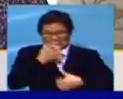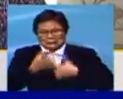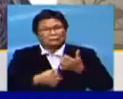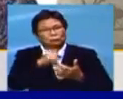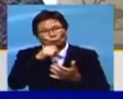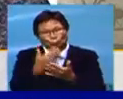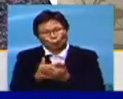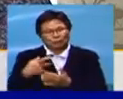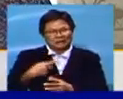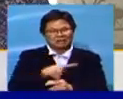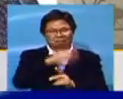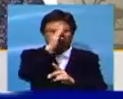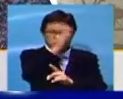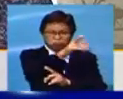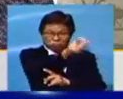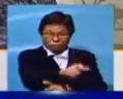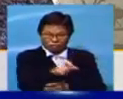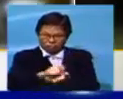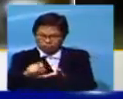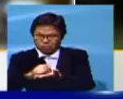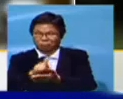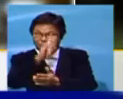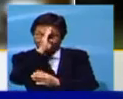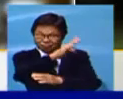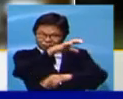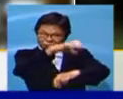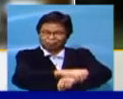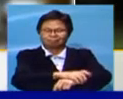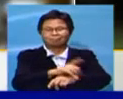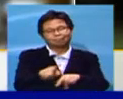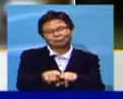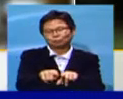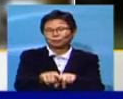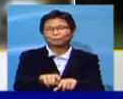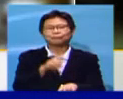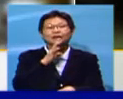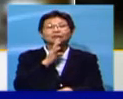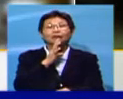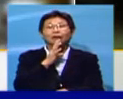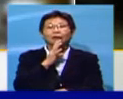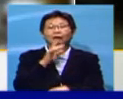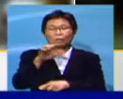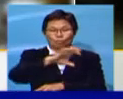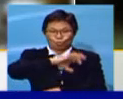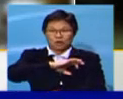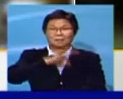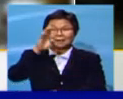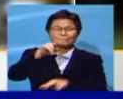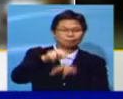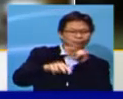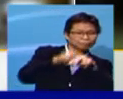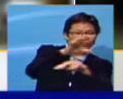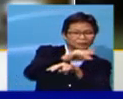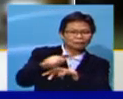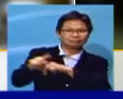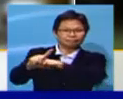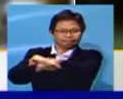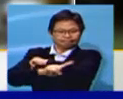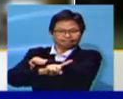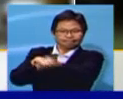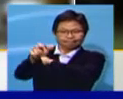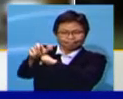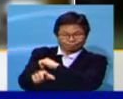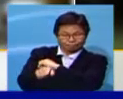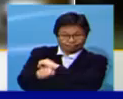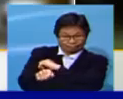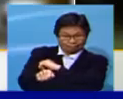tindakan terhadap orang yang menulis itu tegas beliau pihak polis akan memantau dan mengambil tindakan terhadap